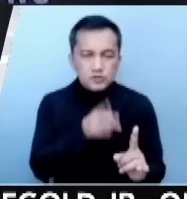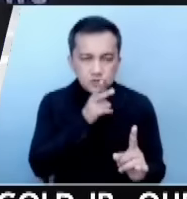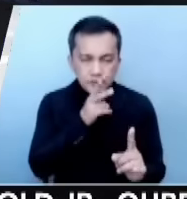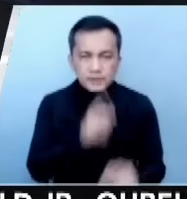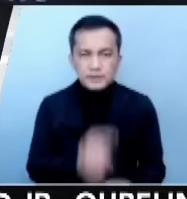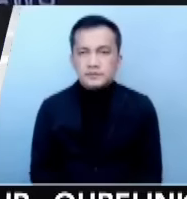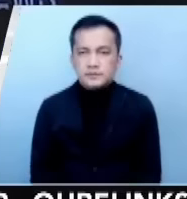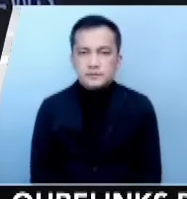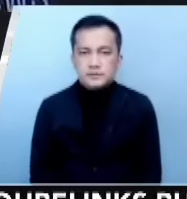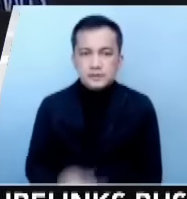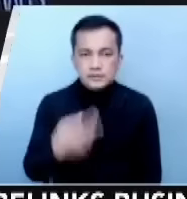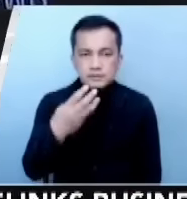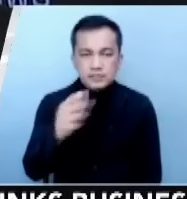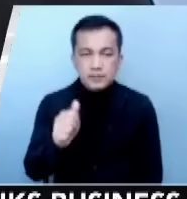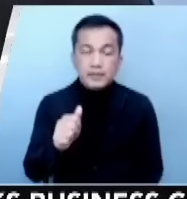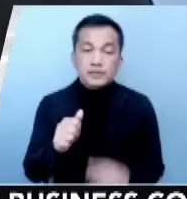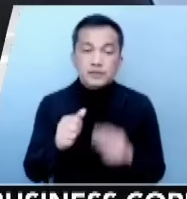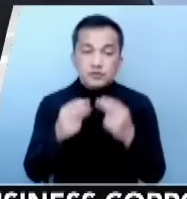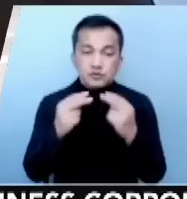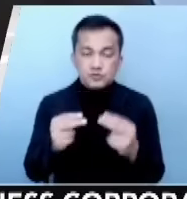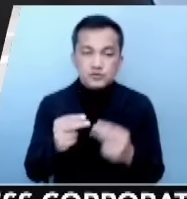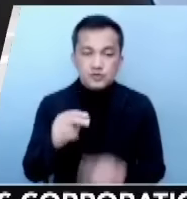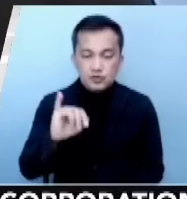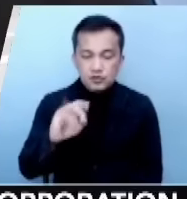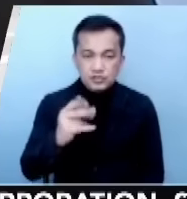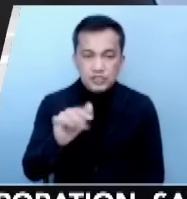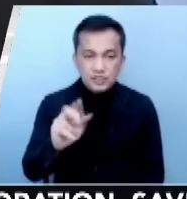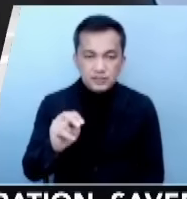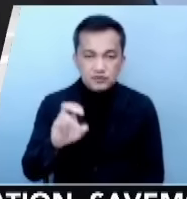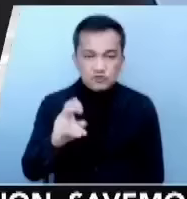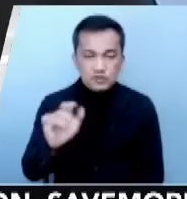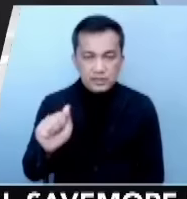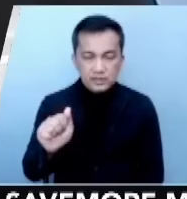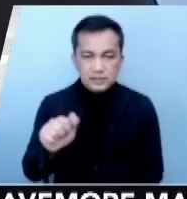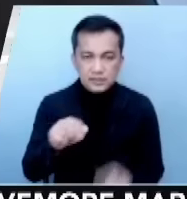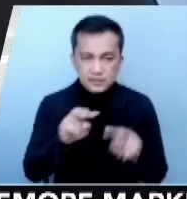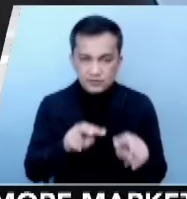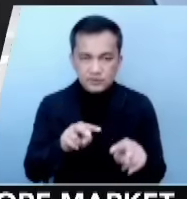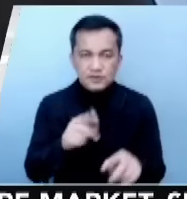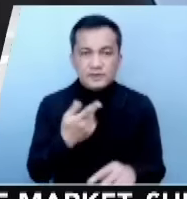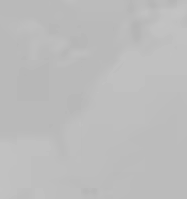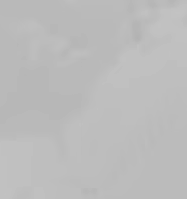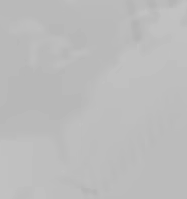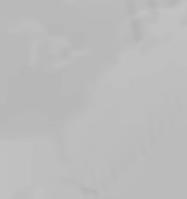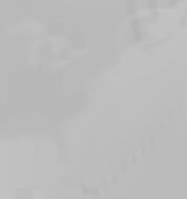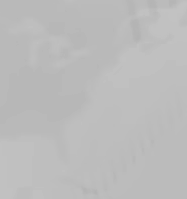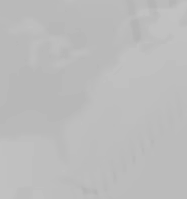Integrated News, John Consulta, nakatutok 24 oras.